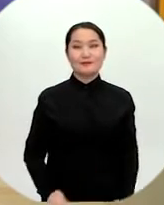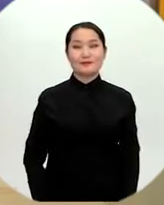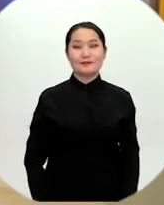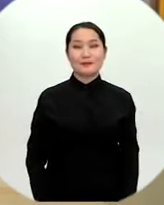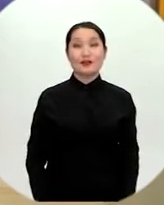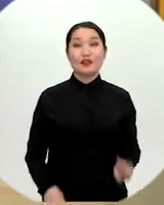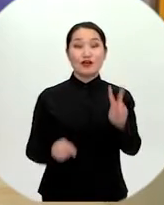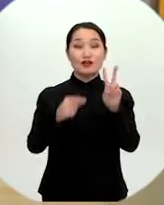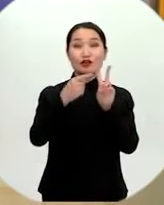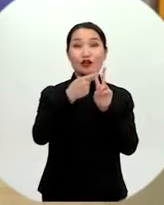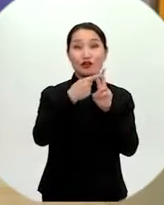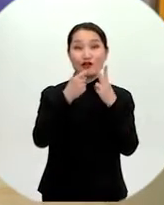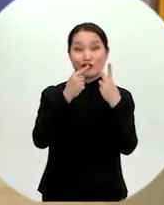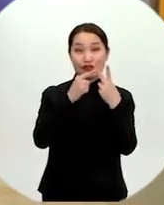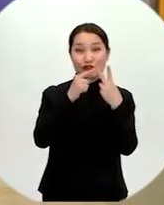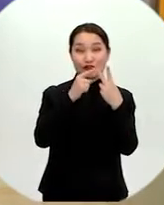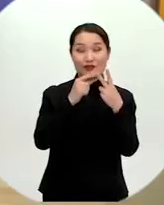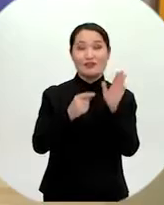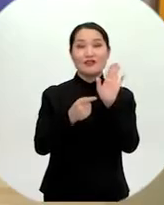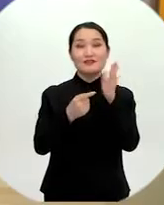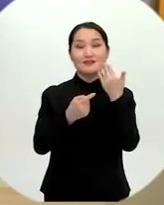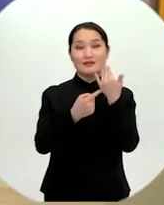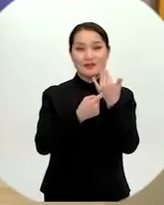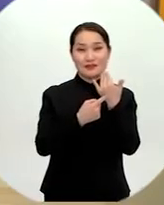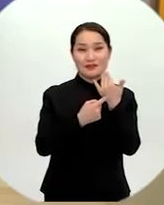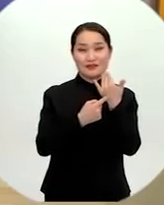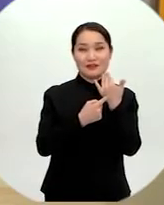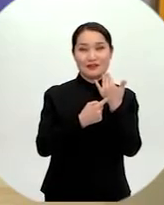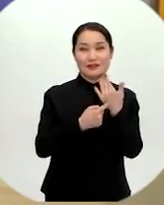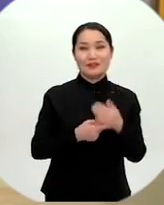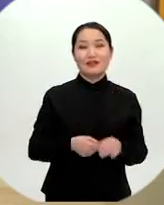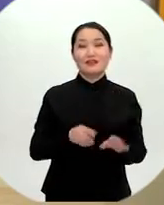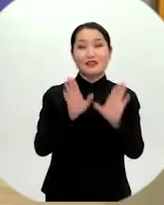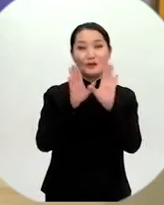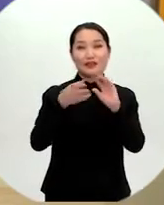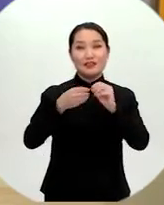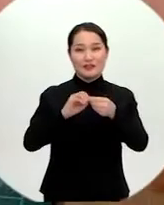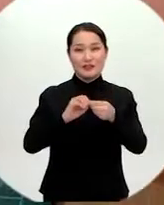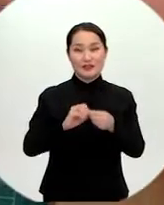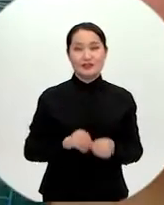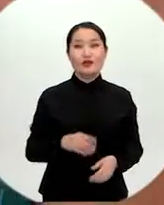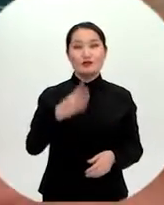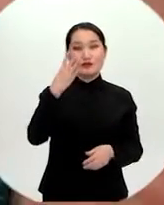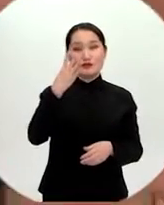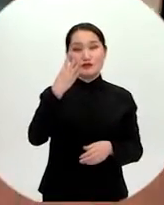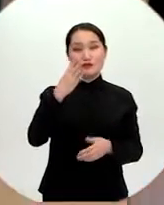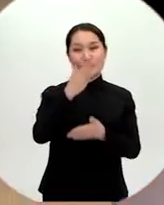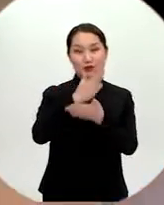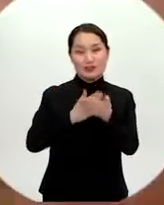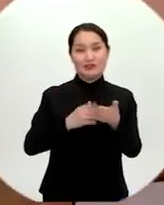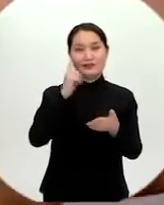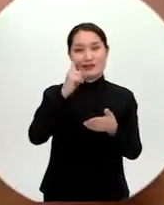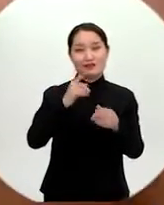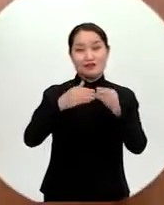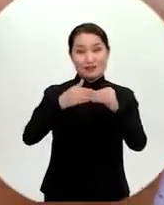төх дээр бүгдээ арай өөр төрлийн хэрэг хий. За бас нөгөө цаасаа дөрөв хуваасныхаа нэгийг аваад ашиглаж болно.